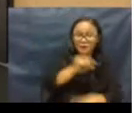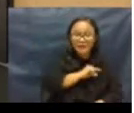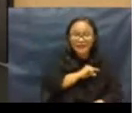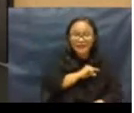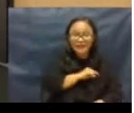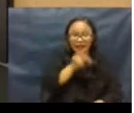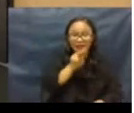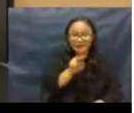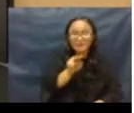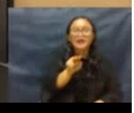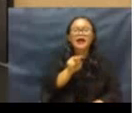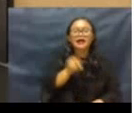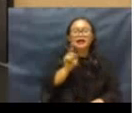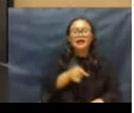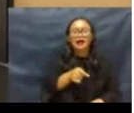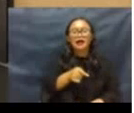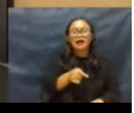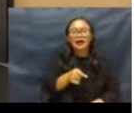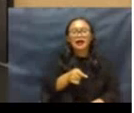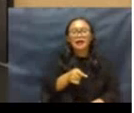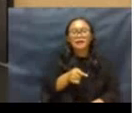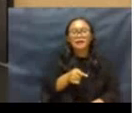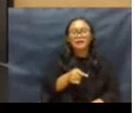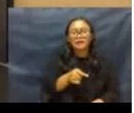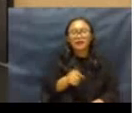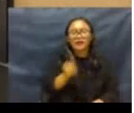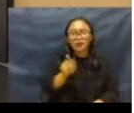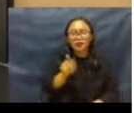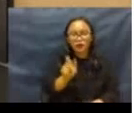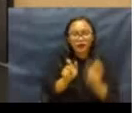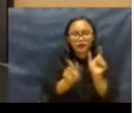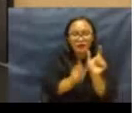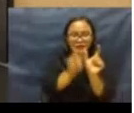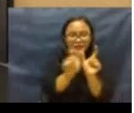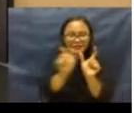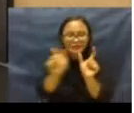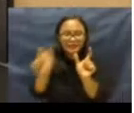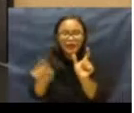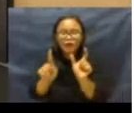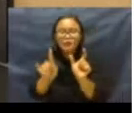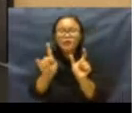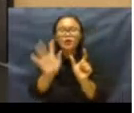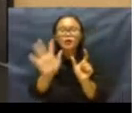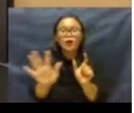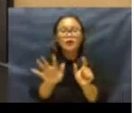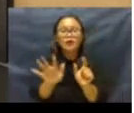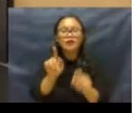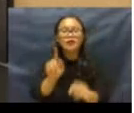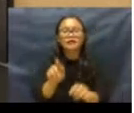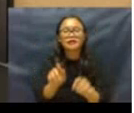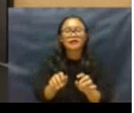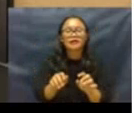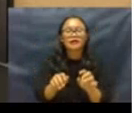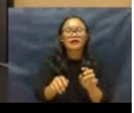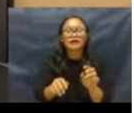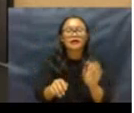di satu kotak nih, harusnya satu kotak aja. Jadi kosong,